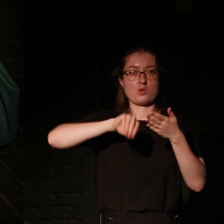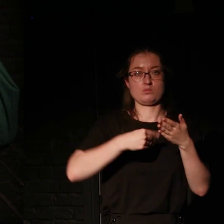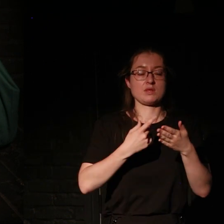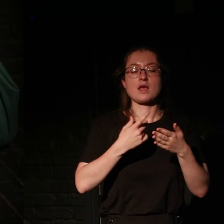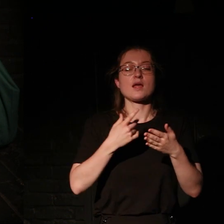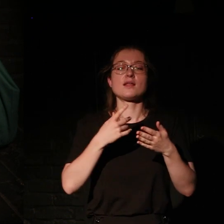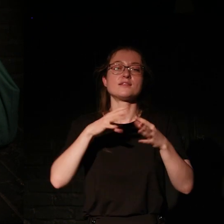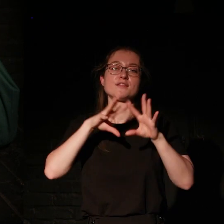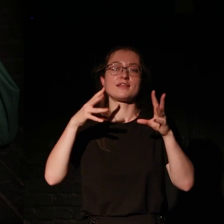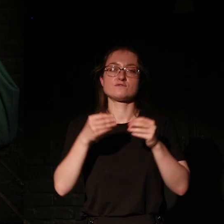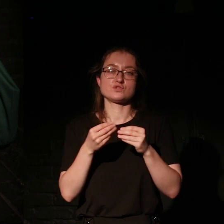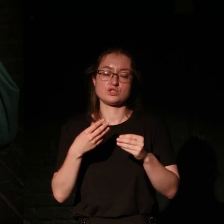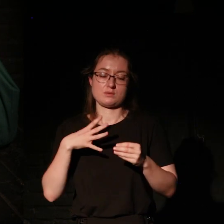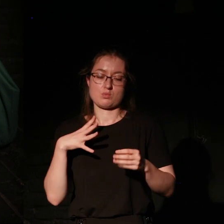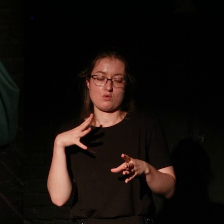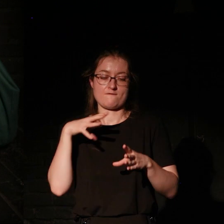w tym tłumaczeniu.